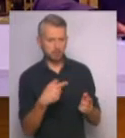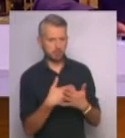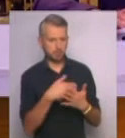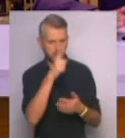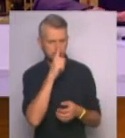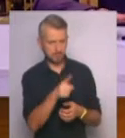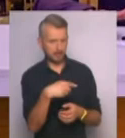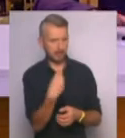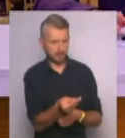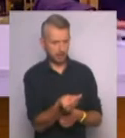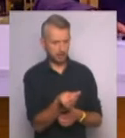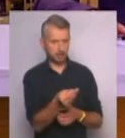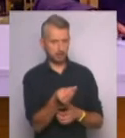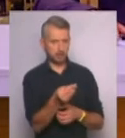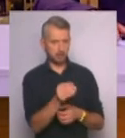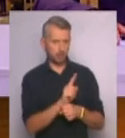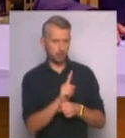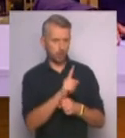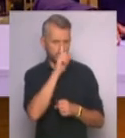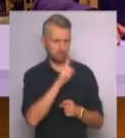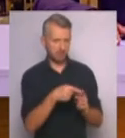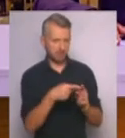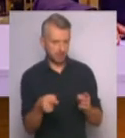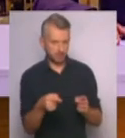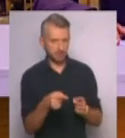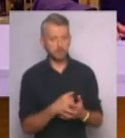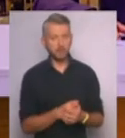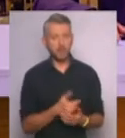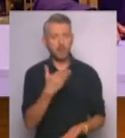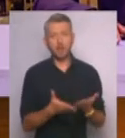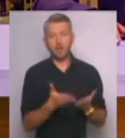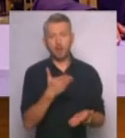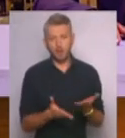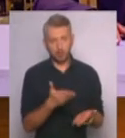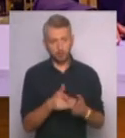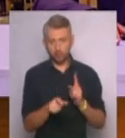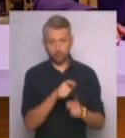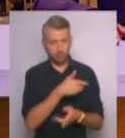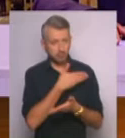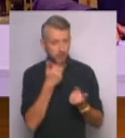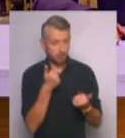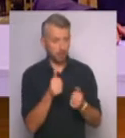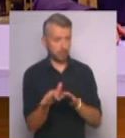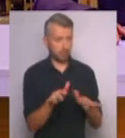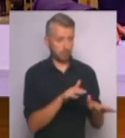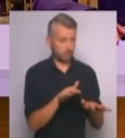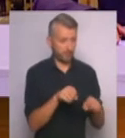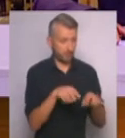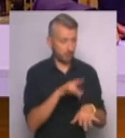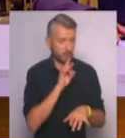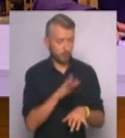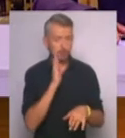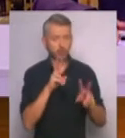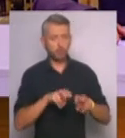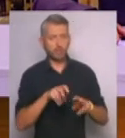місяць, ну, по нормі, там те, що по благоустрою. Якщо ж він не відреагує, то тоді будемо розглядати